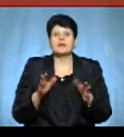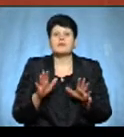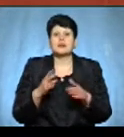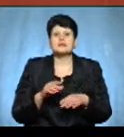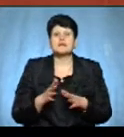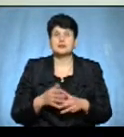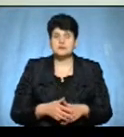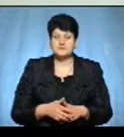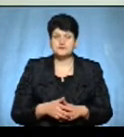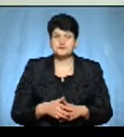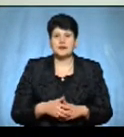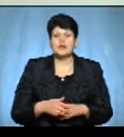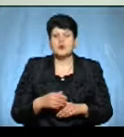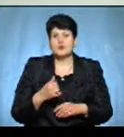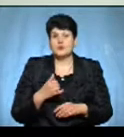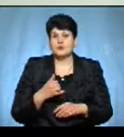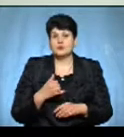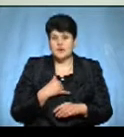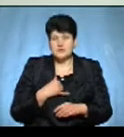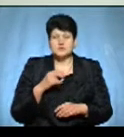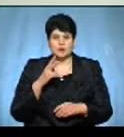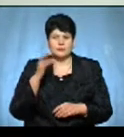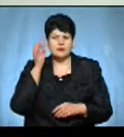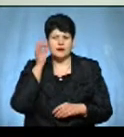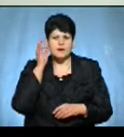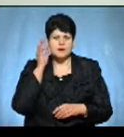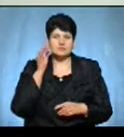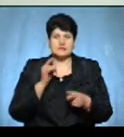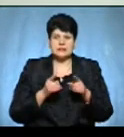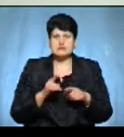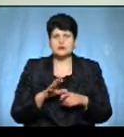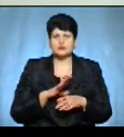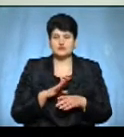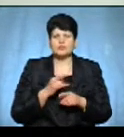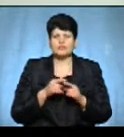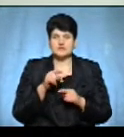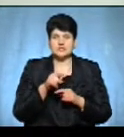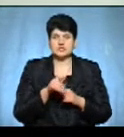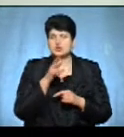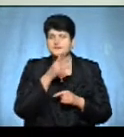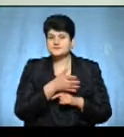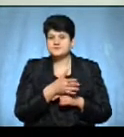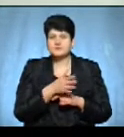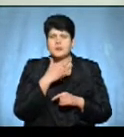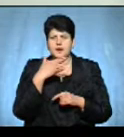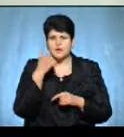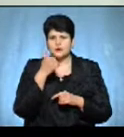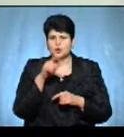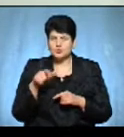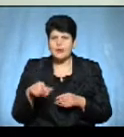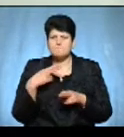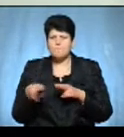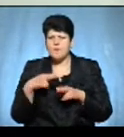момент це сталося? Ну, скажімо так, в нас, хто пригадує дійсно, як жилося в ті роки, багато людей